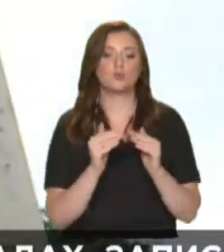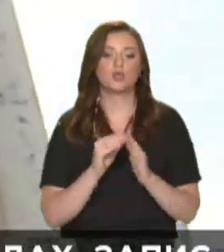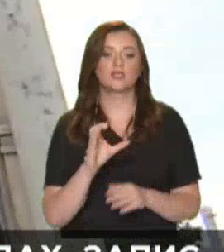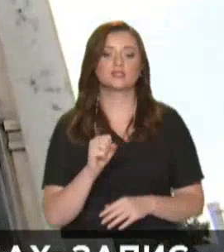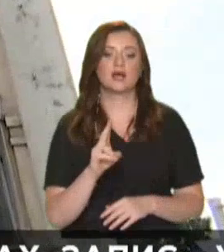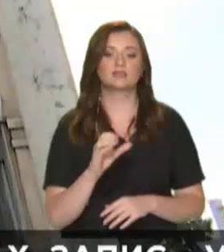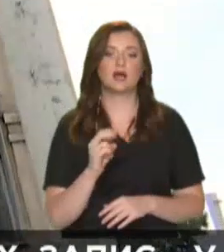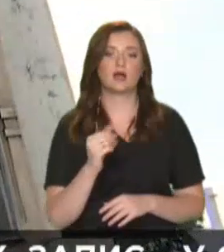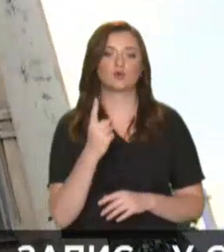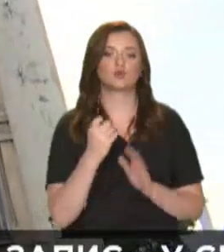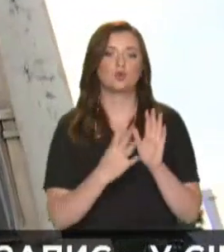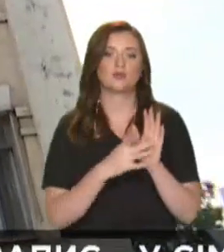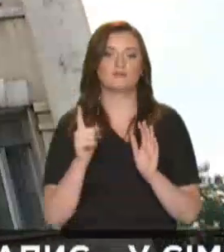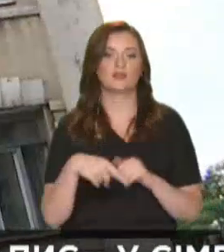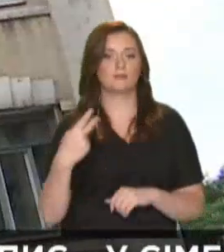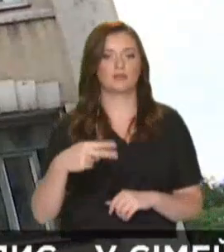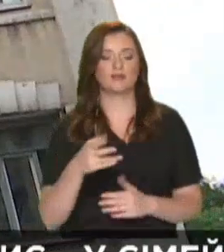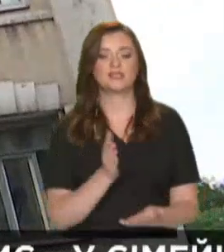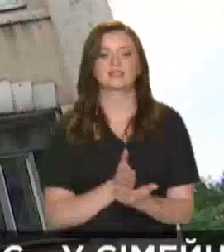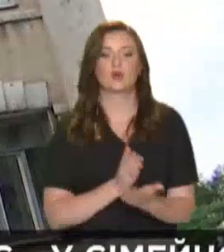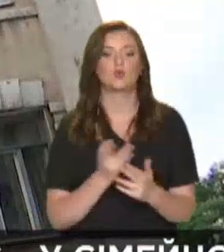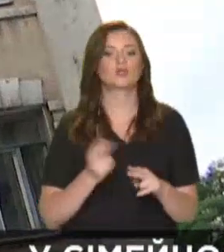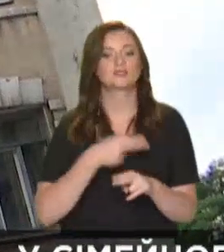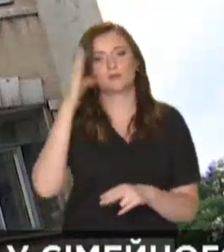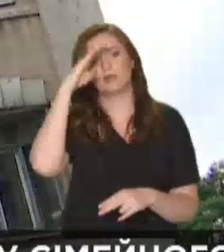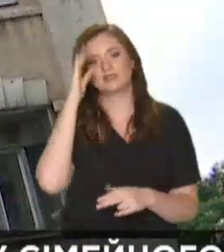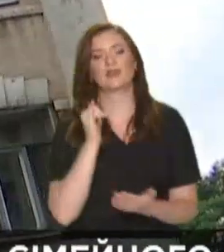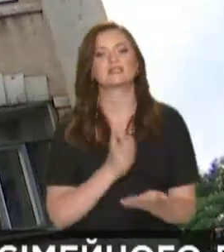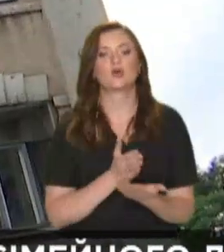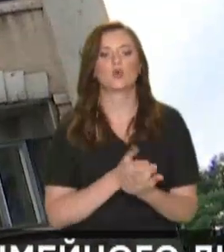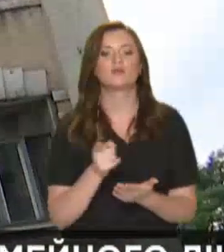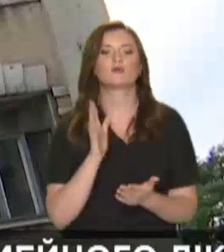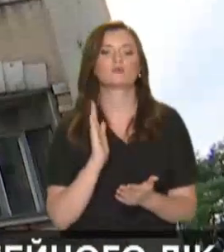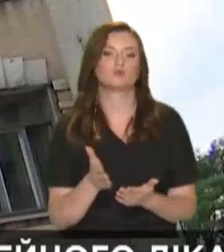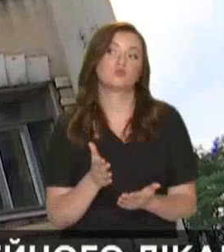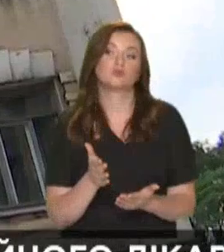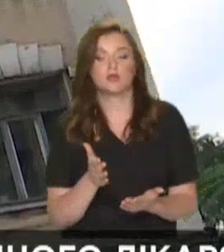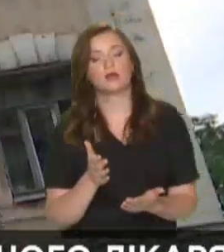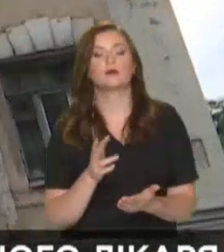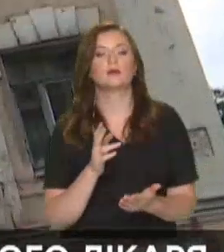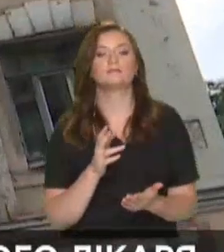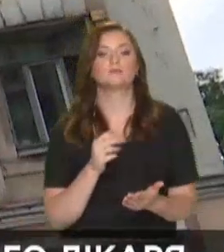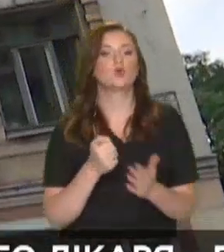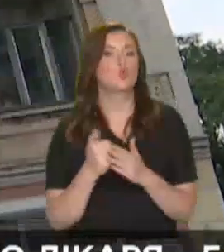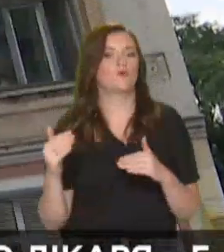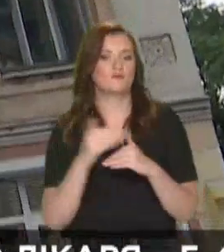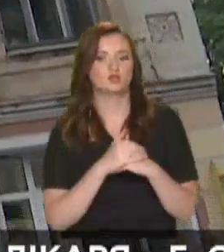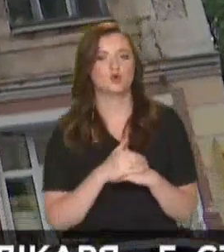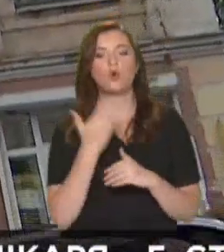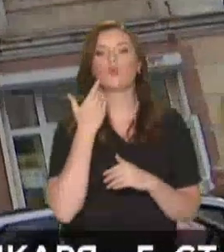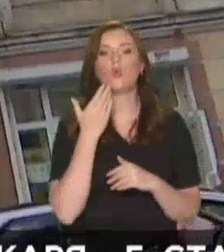Саксаганського 109/20 знаходиться без води, і знаходитися він буде принаймні, ну, як найменше це до вечора.